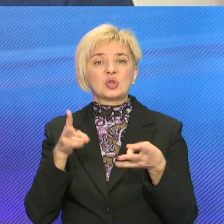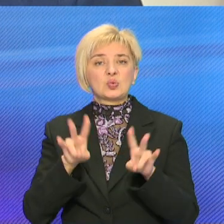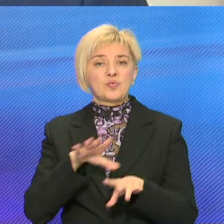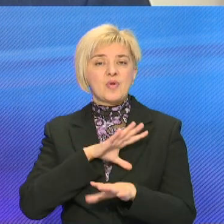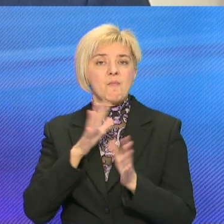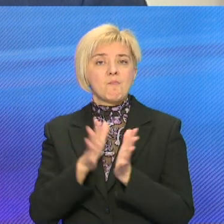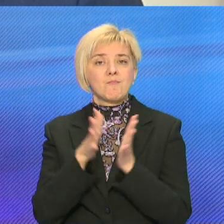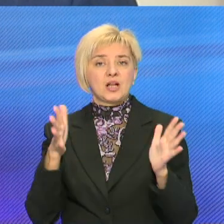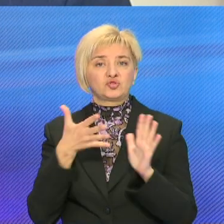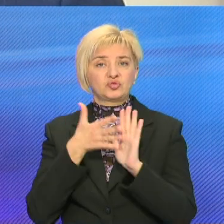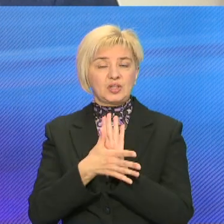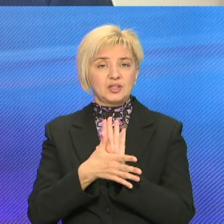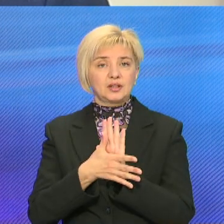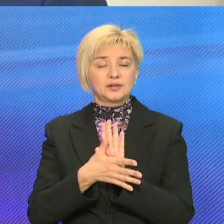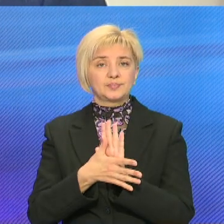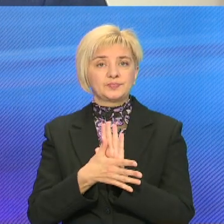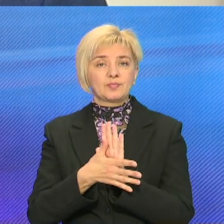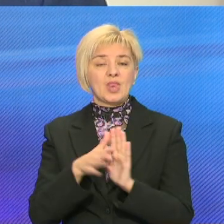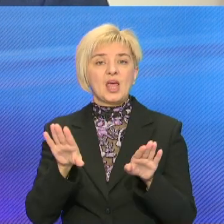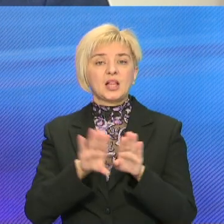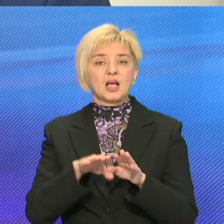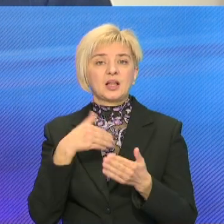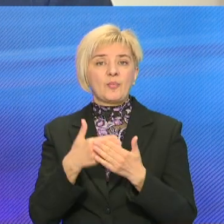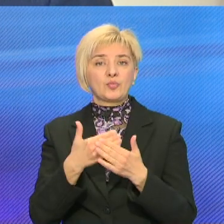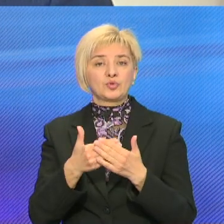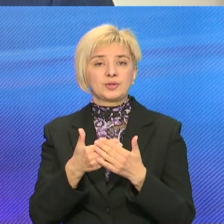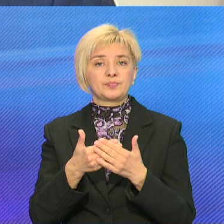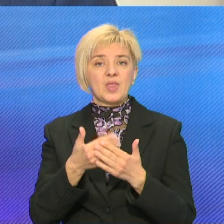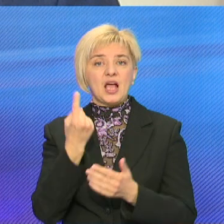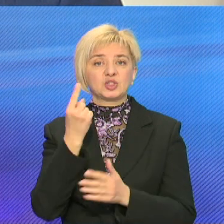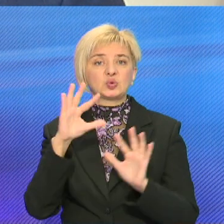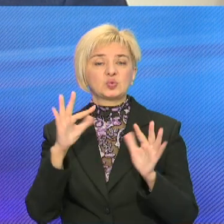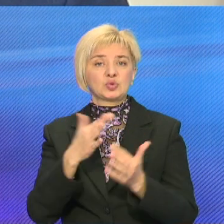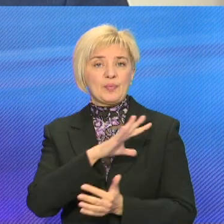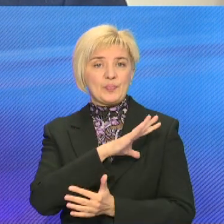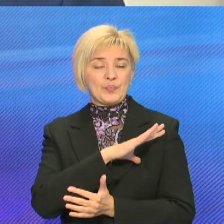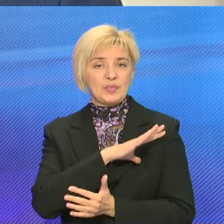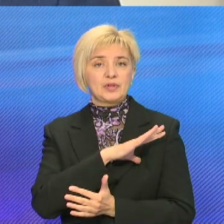существенные затраты. Так, допустим, у нас один из случаев произошел